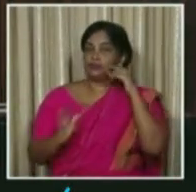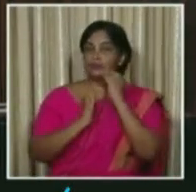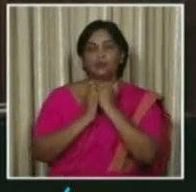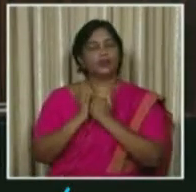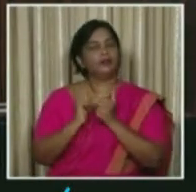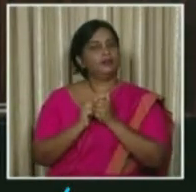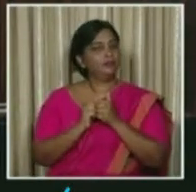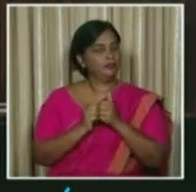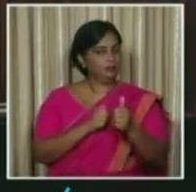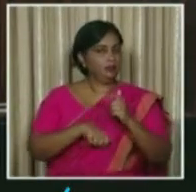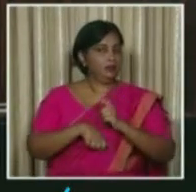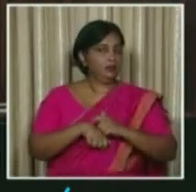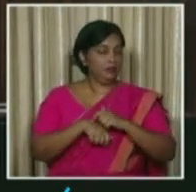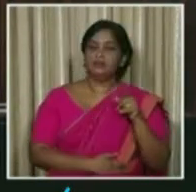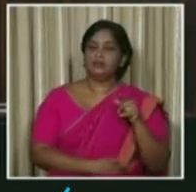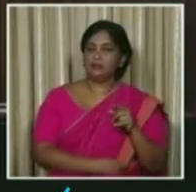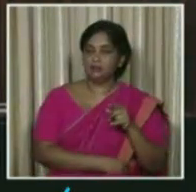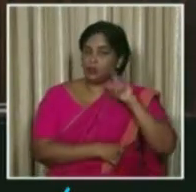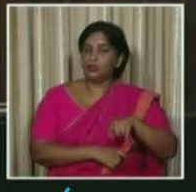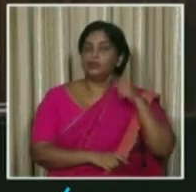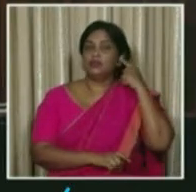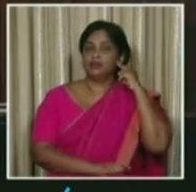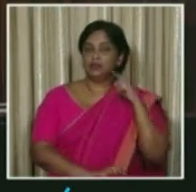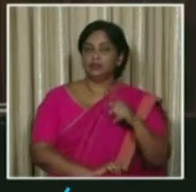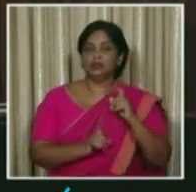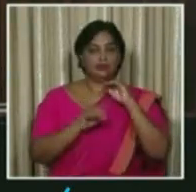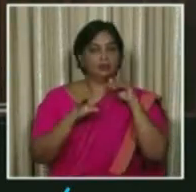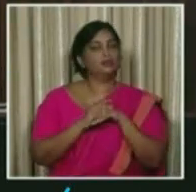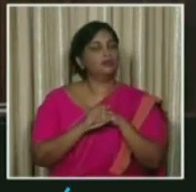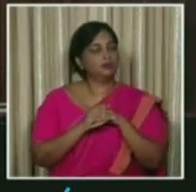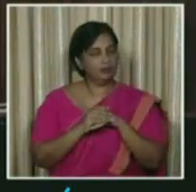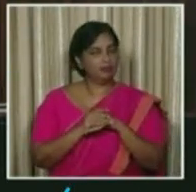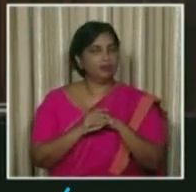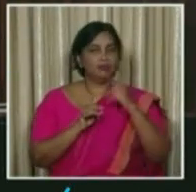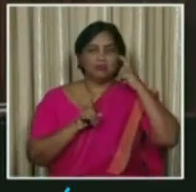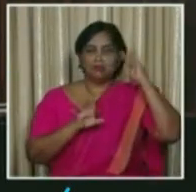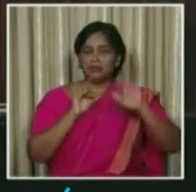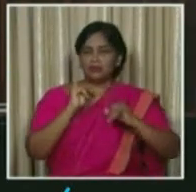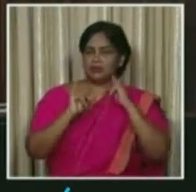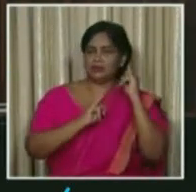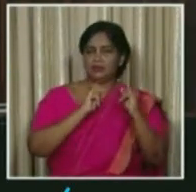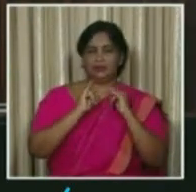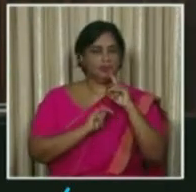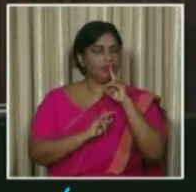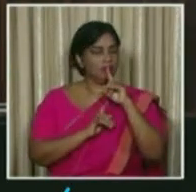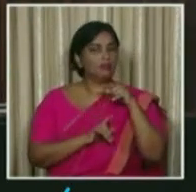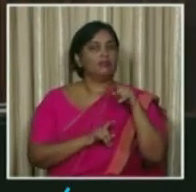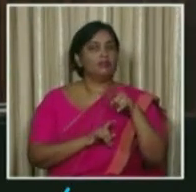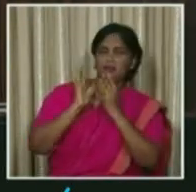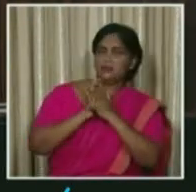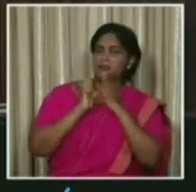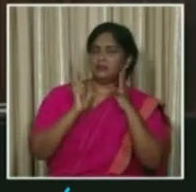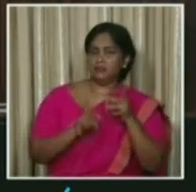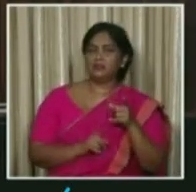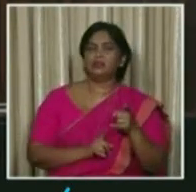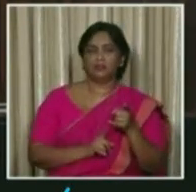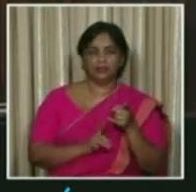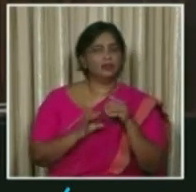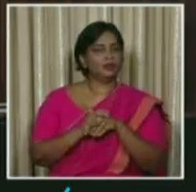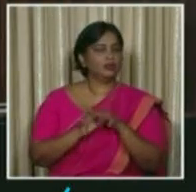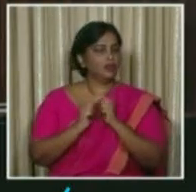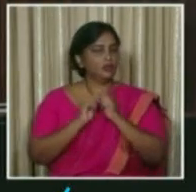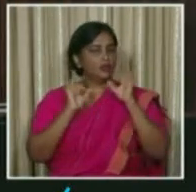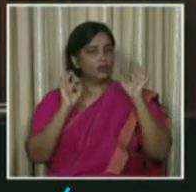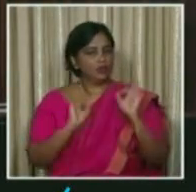පියවර ගැනීමට අවකාශය පවතින බැවින් එලෙස මෙම සභාව තුළදී පදනම් විරහිත චෝදනා එල්ල කරමින් ඕනෑම දෝෂ දර්ශනයට ලක් කිරීමෙන්